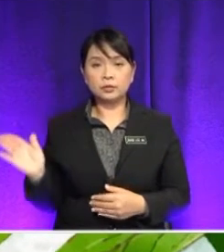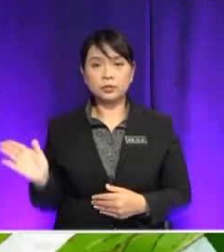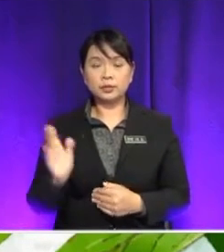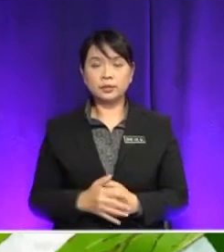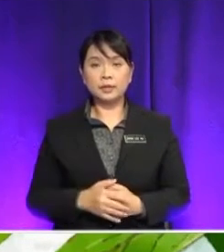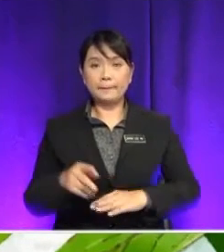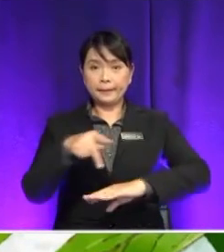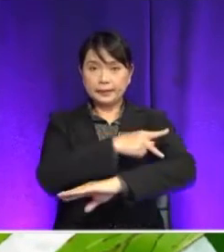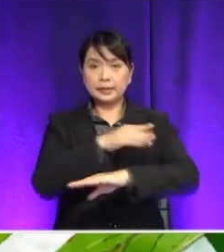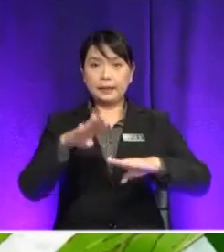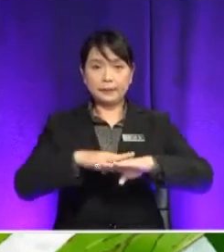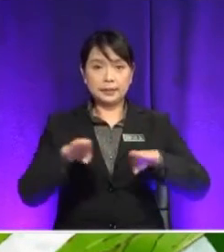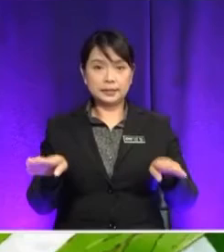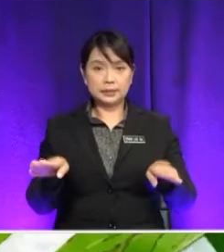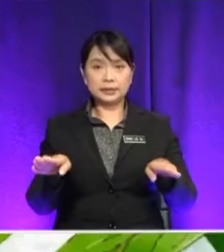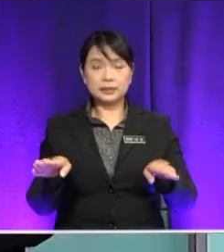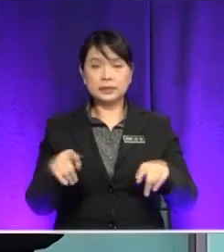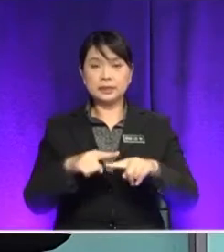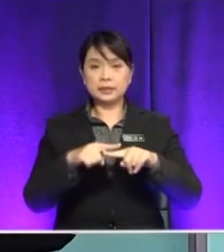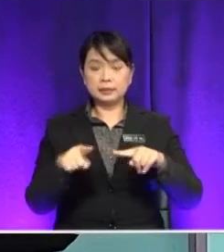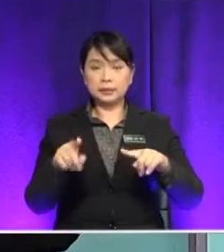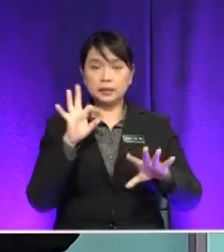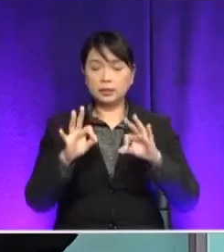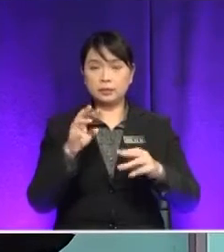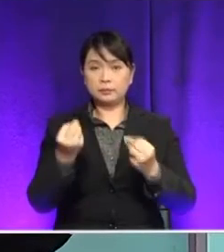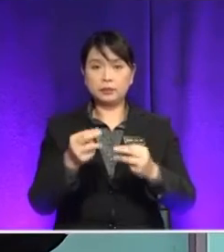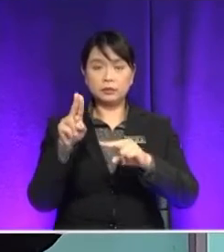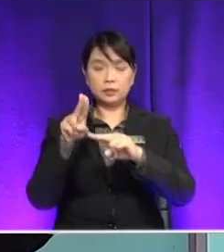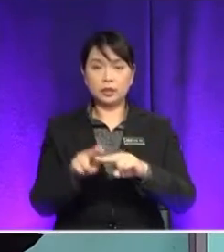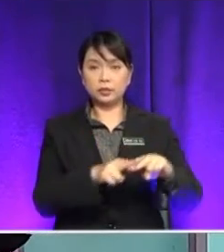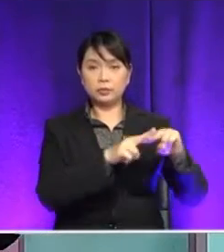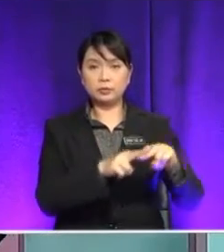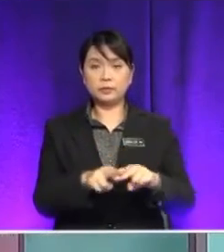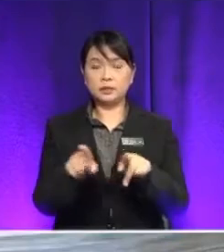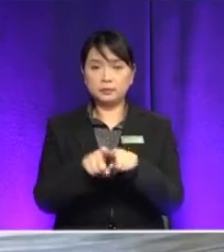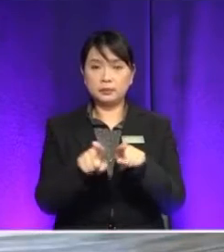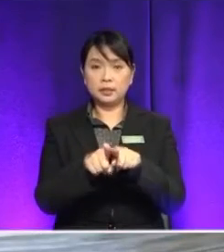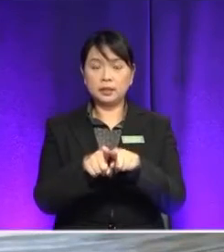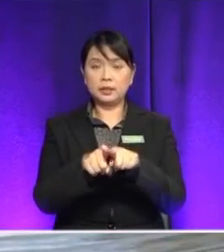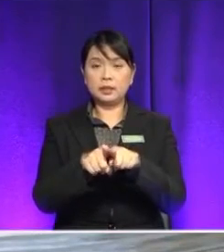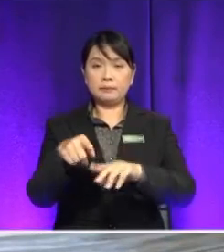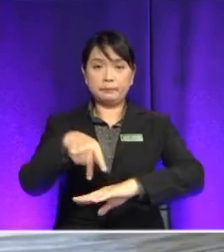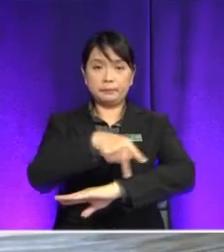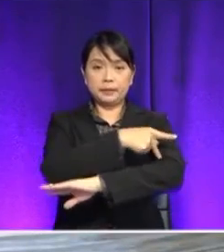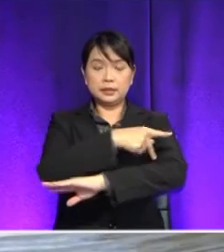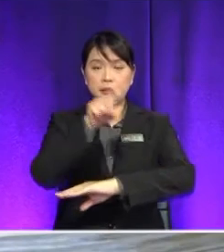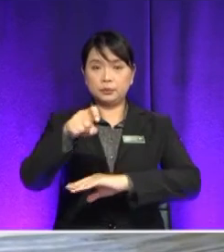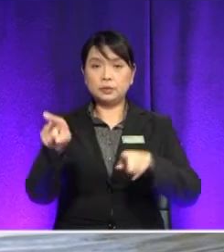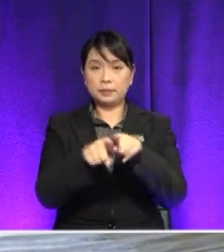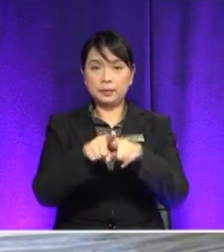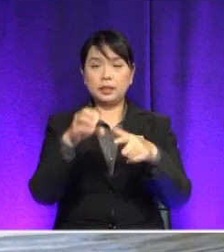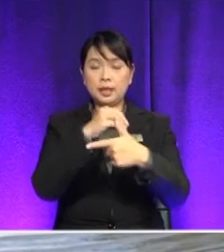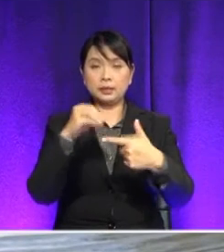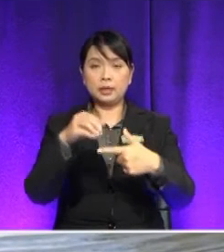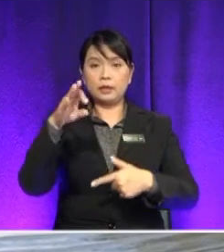tadi panjang BC ya ah kalau Dena brayung ayunan sama aku betul lah panjang yang sama ataupun frekuensi